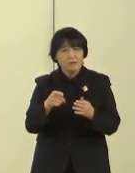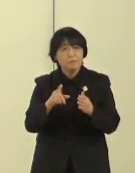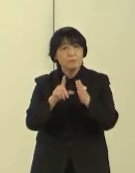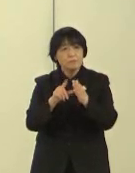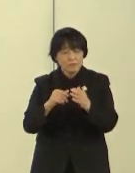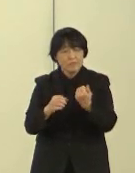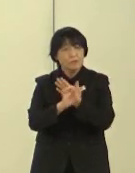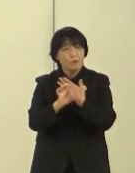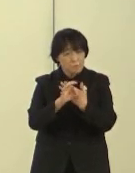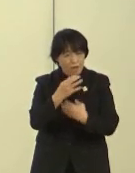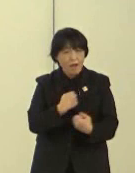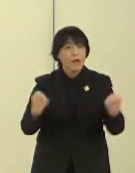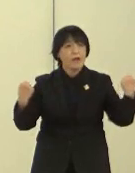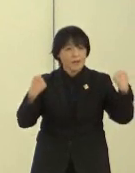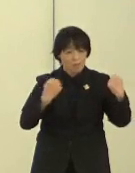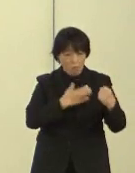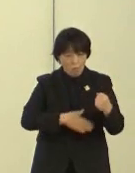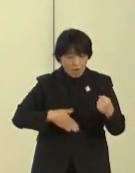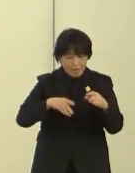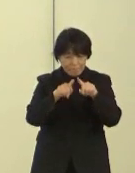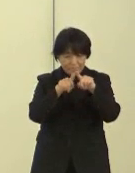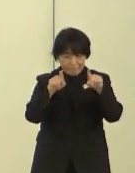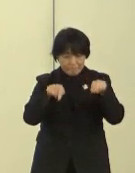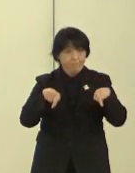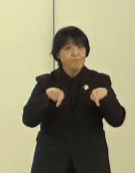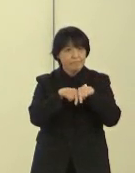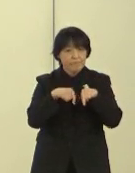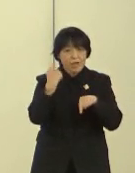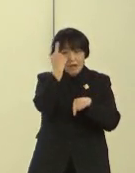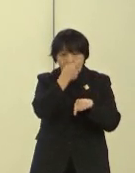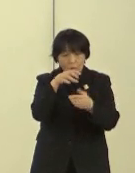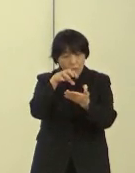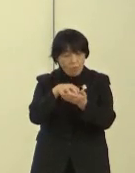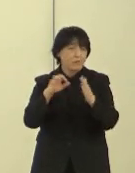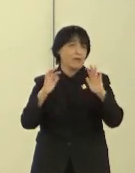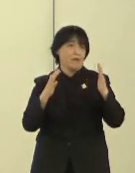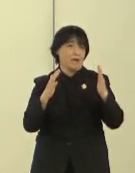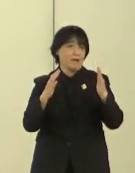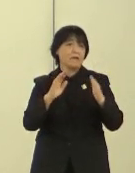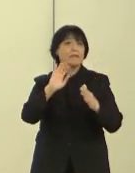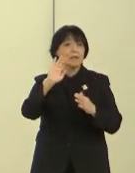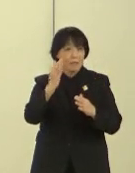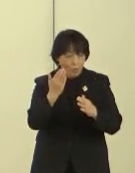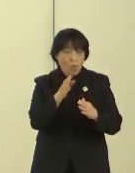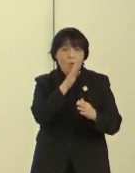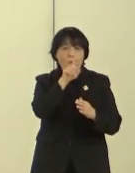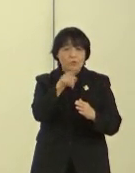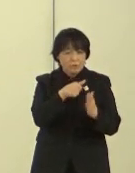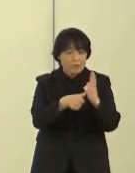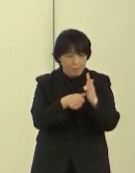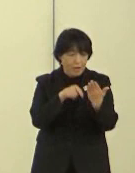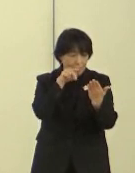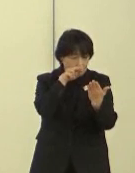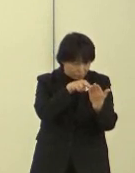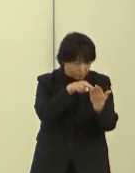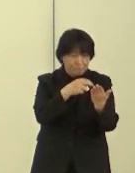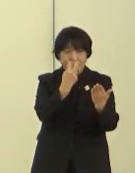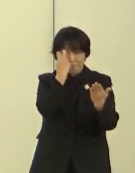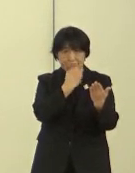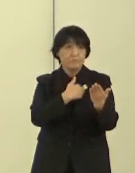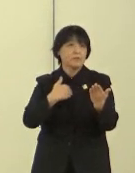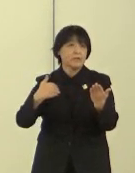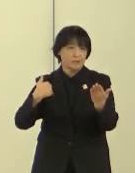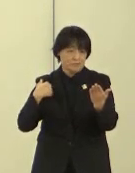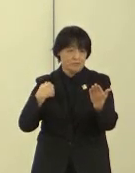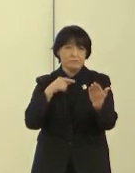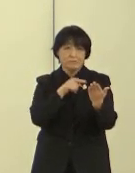健康保険証などですね、顔写真が必ずしもなくてもご本人のお名前等を確認できる書類ということ